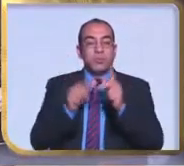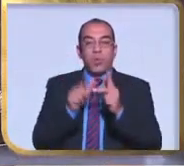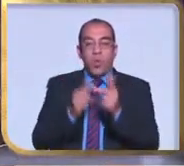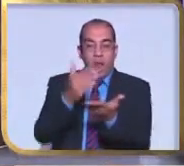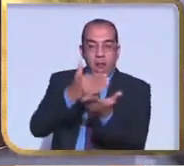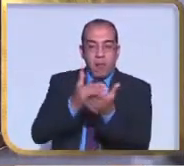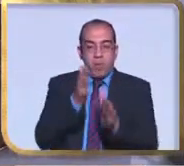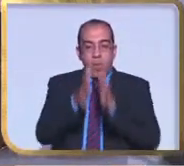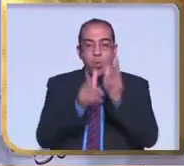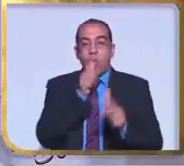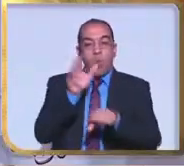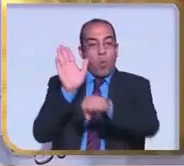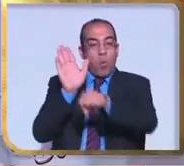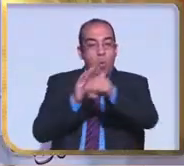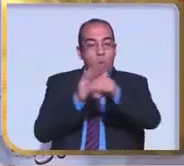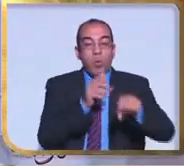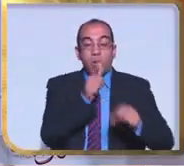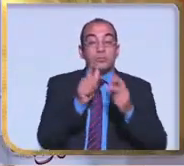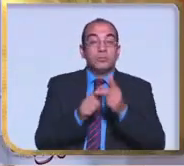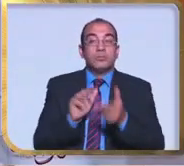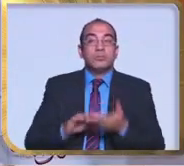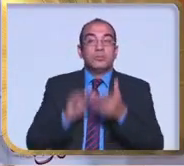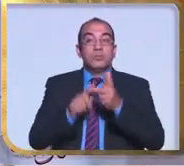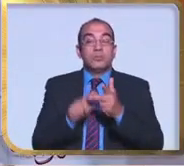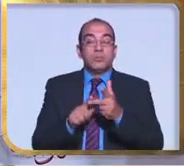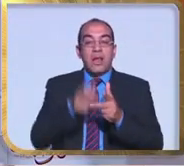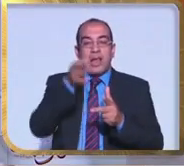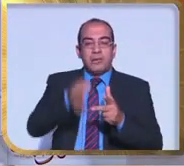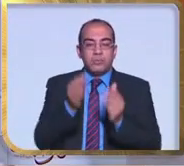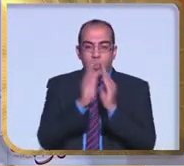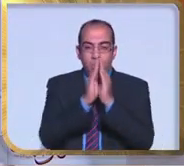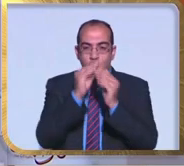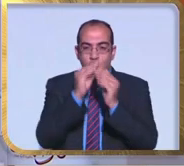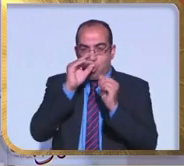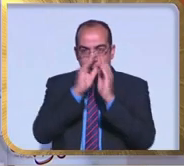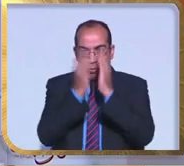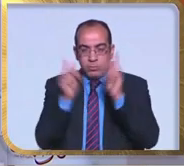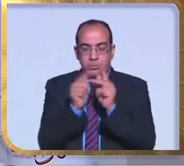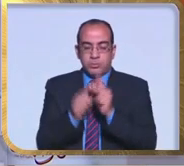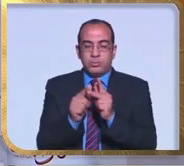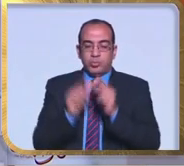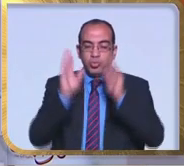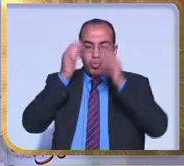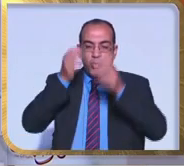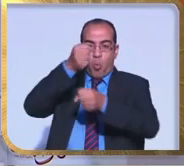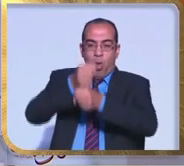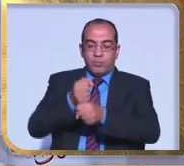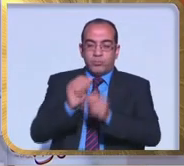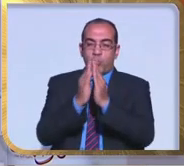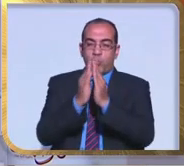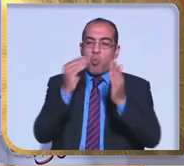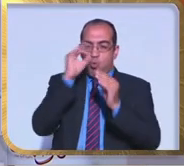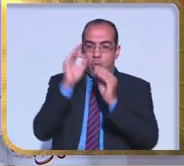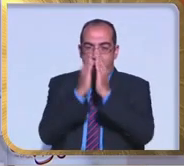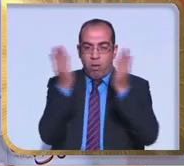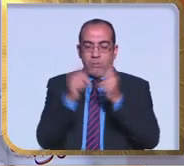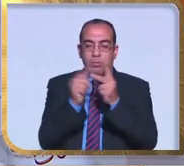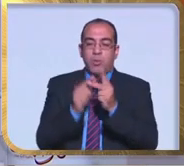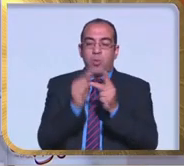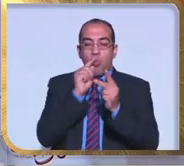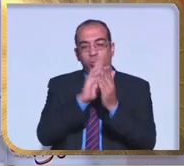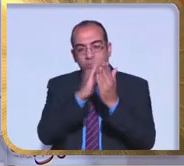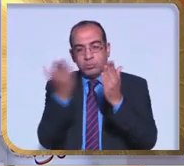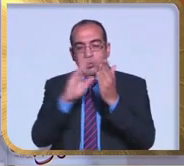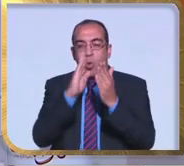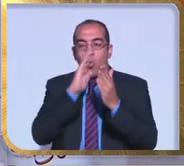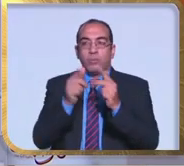قلنا هذه المسألة، ولا حرج في أن حضرتك حبيتي تقري القرآن الكريم من